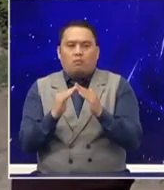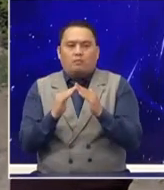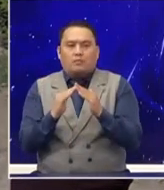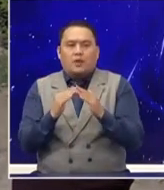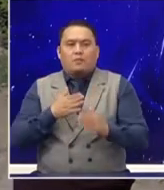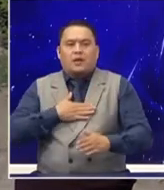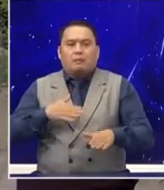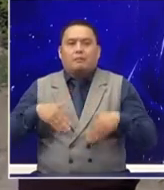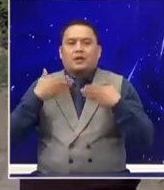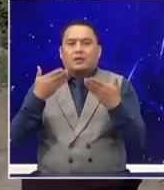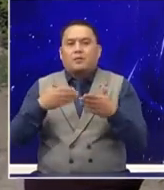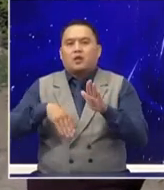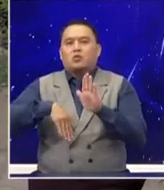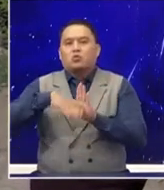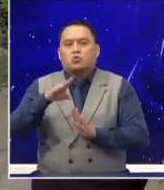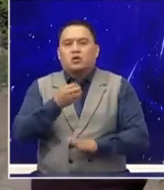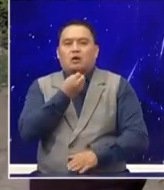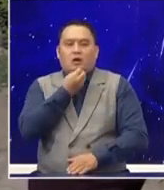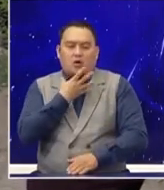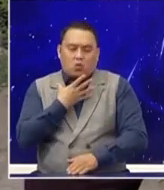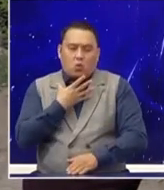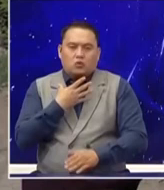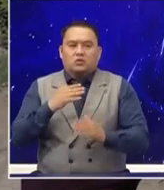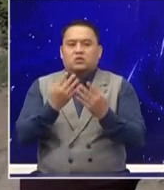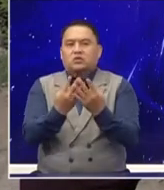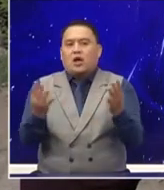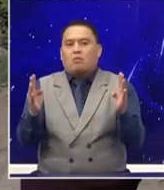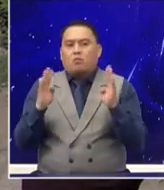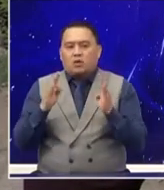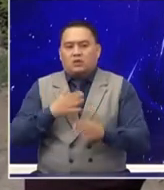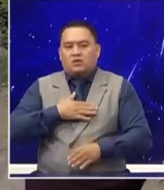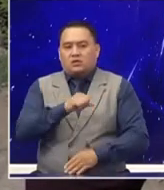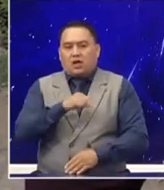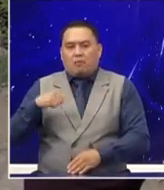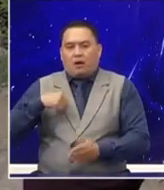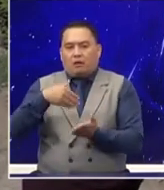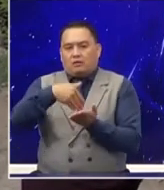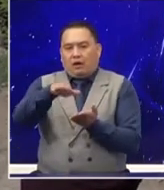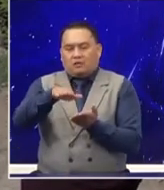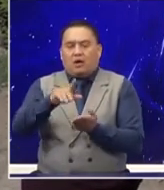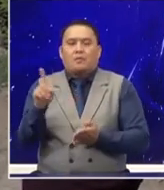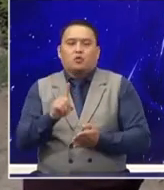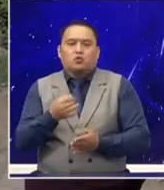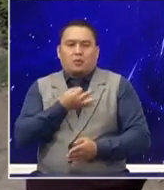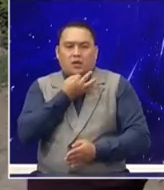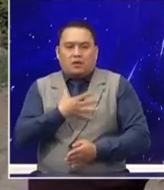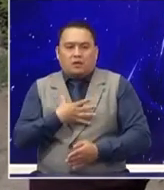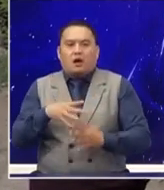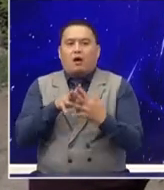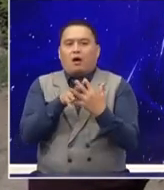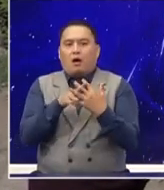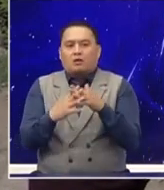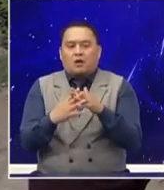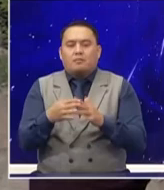мне предлагали получше, хорошими вариантами, заборами. Я сама отказалась. Почему? Потому что мне это аул понравилось,